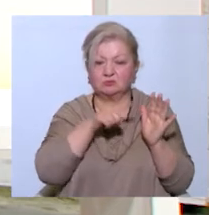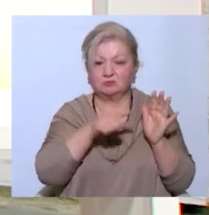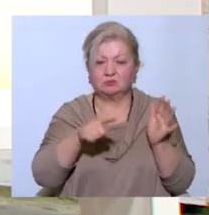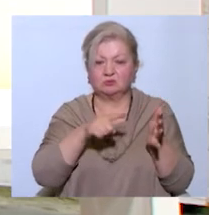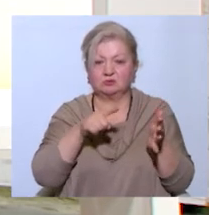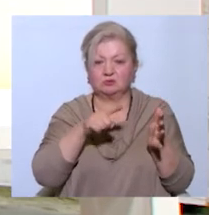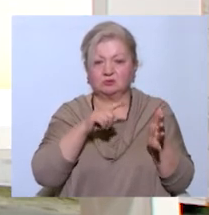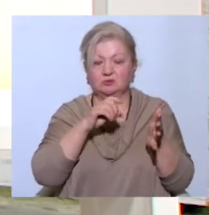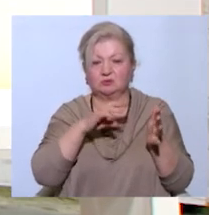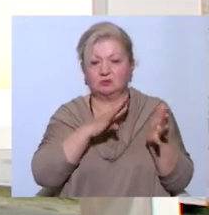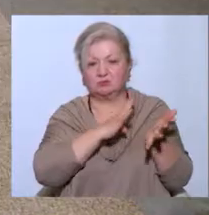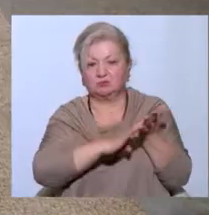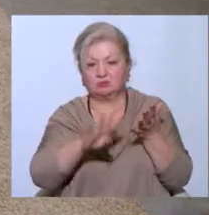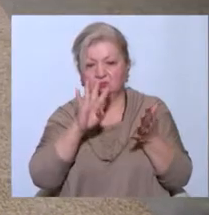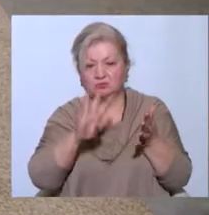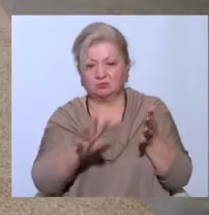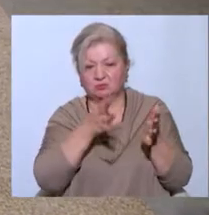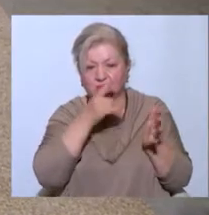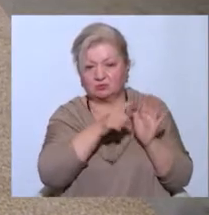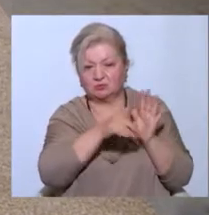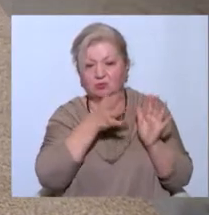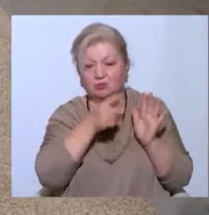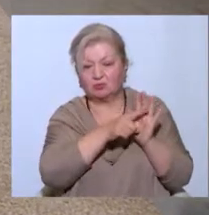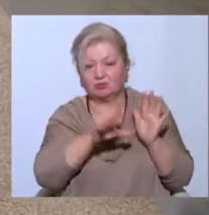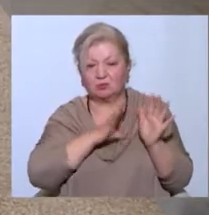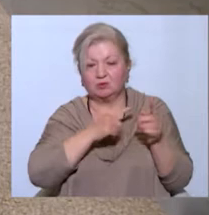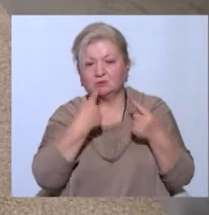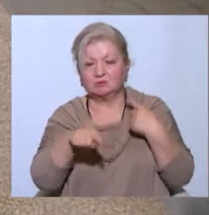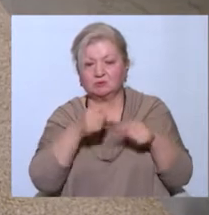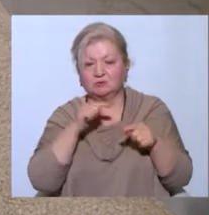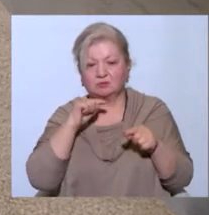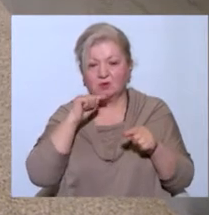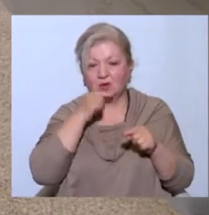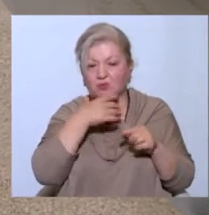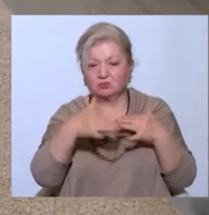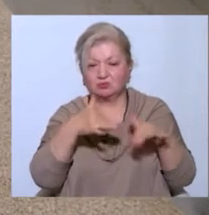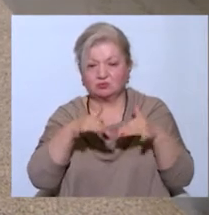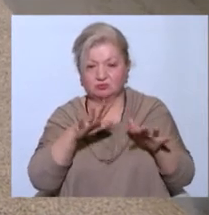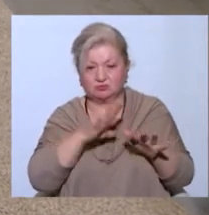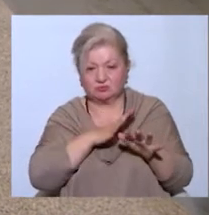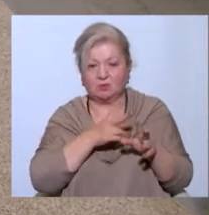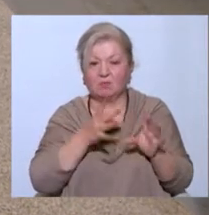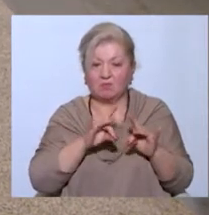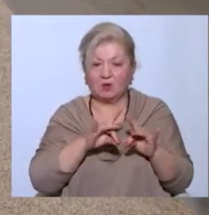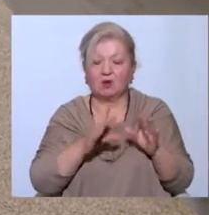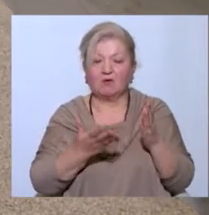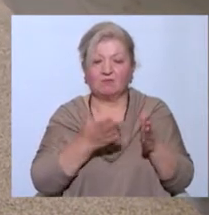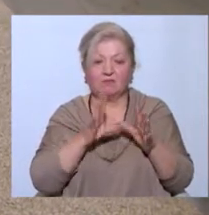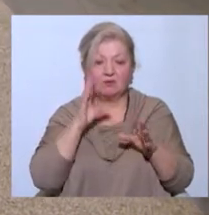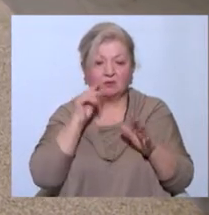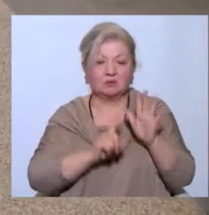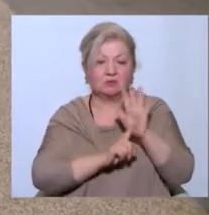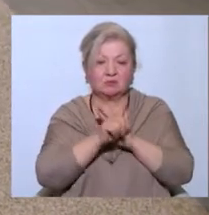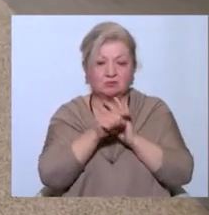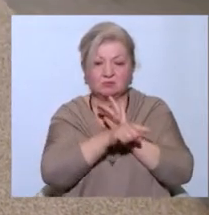1994 წლამდე ეს პერიოდი შედარებით უფრო გამოირჩეოდა ეკონომიკური შესუსტებით. თუმცა, ვიდრე დაიწყებოდა აპარტეიდის